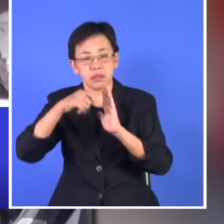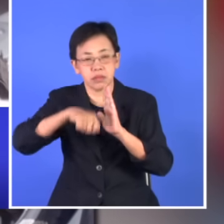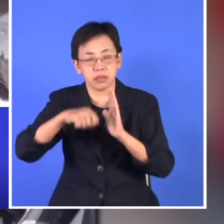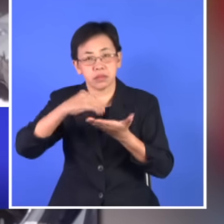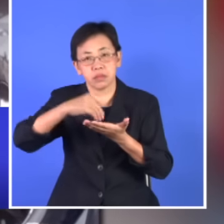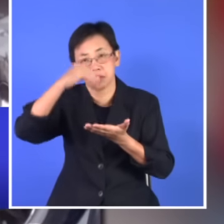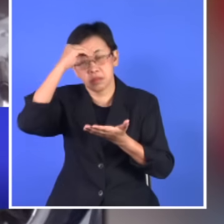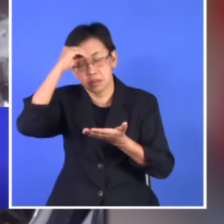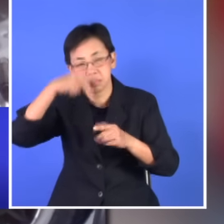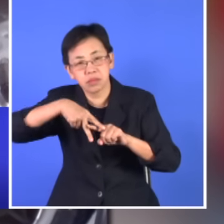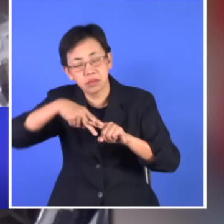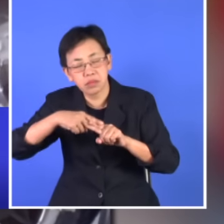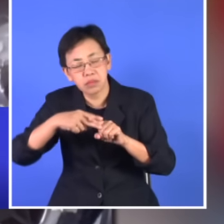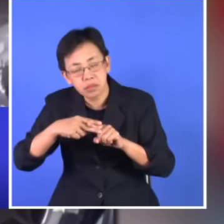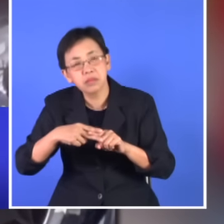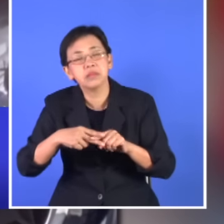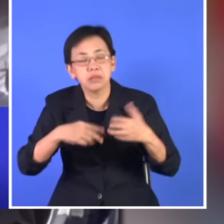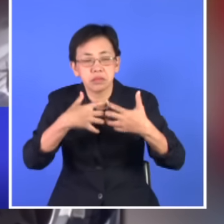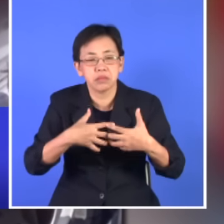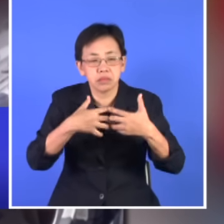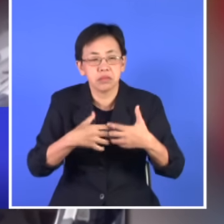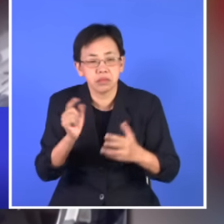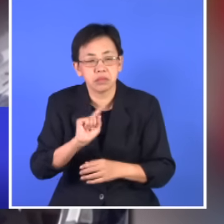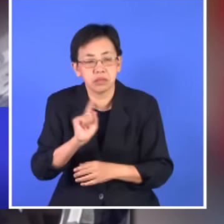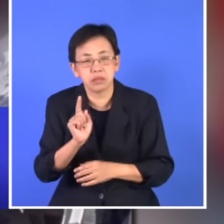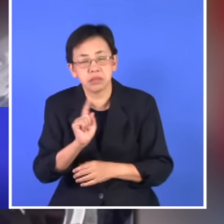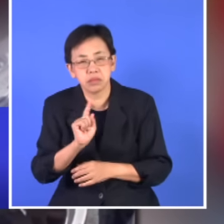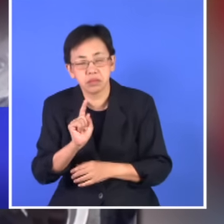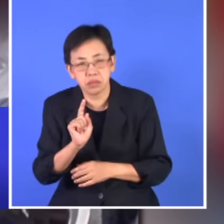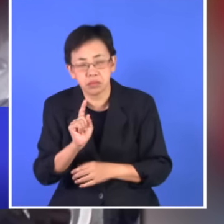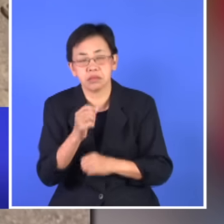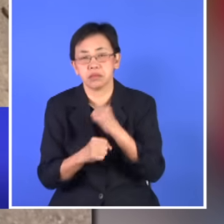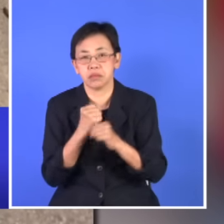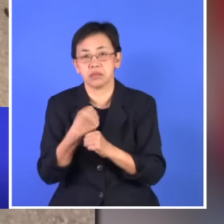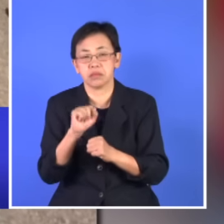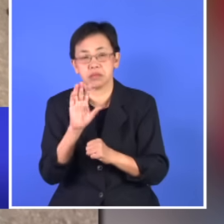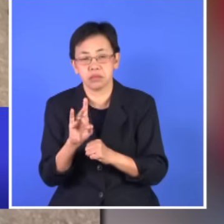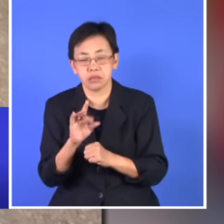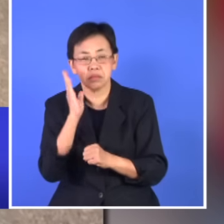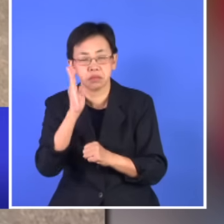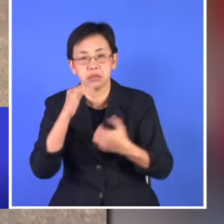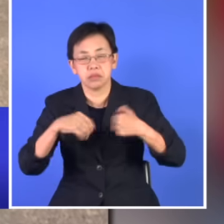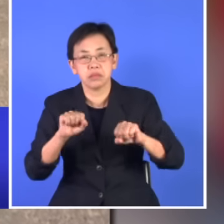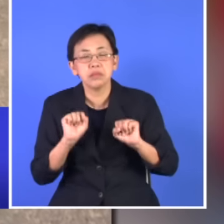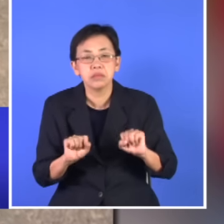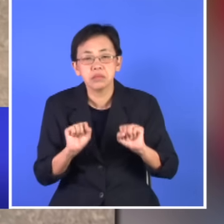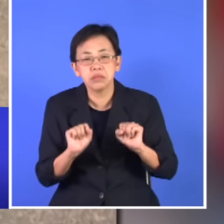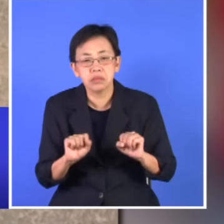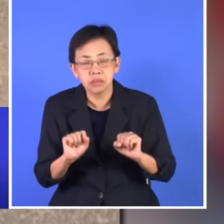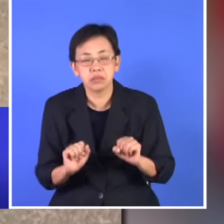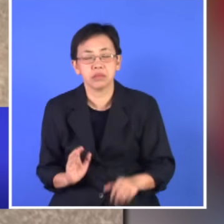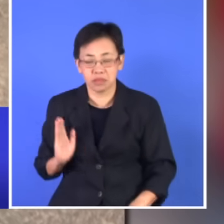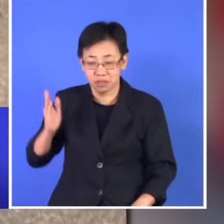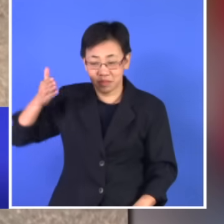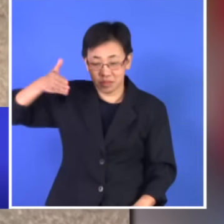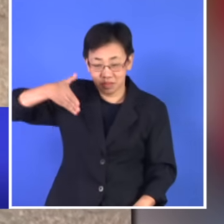ช่างโรงเรียนแห่งหนึ่งอยู่ที่พิมายชื่อว่านายวรวิทแหลมกลางอายุแค่ 18ปีนี่นะครับขี่มอเตอร์ไซค์นะฮะเนี่ลงจากเนินนะ